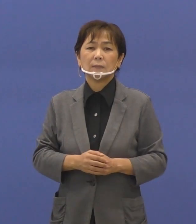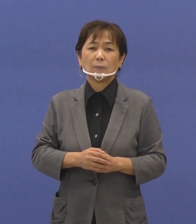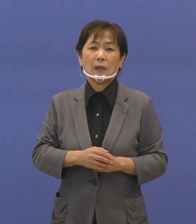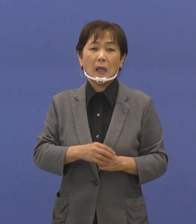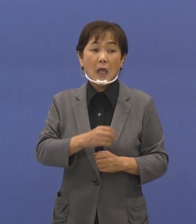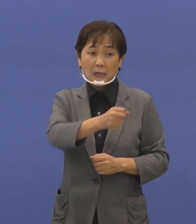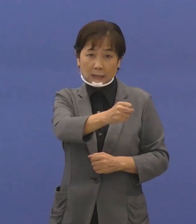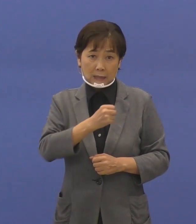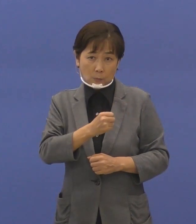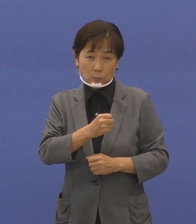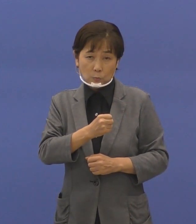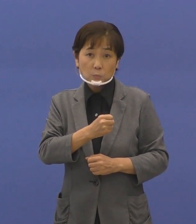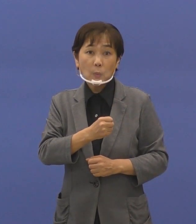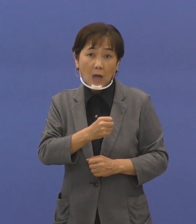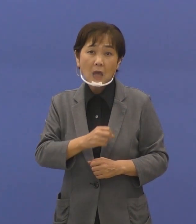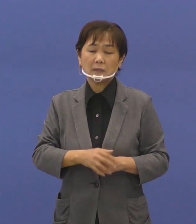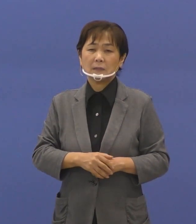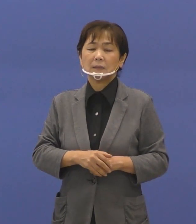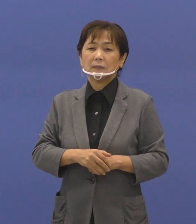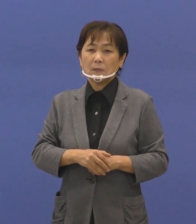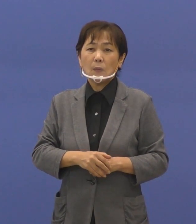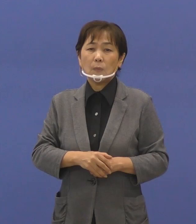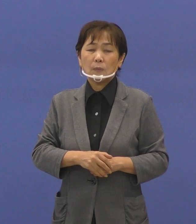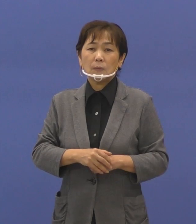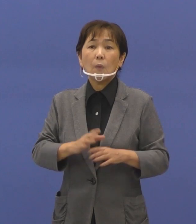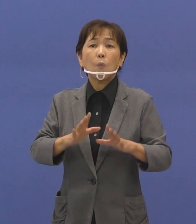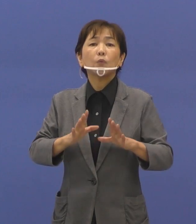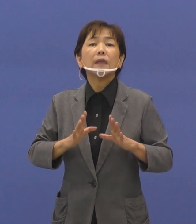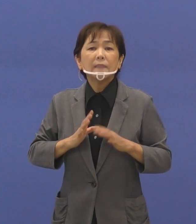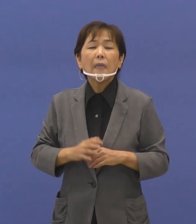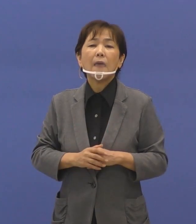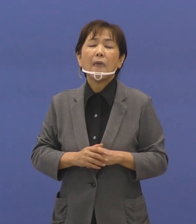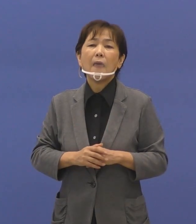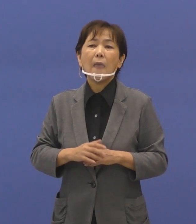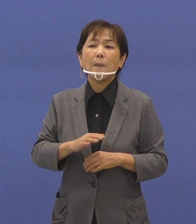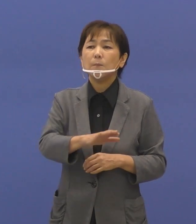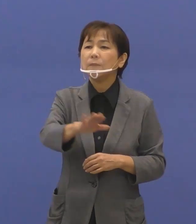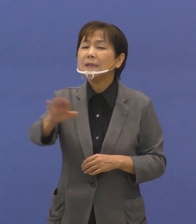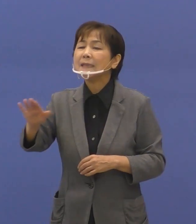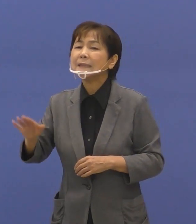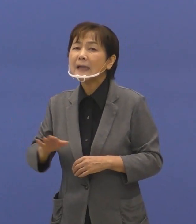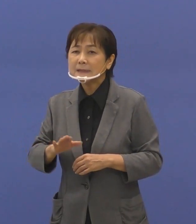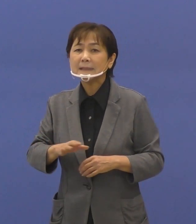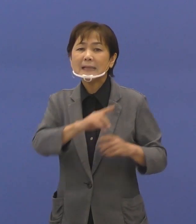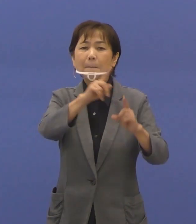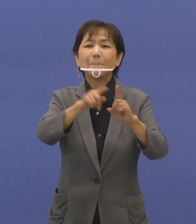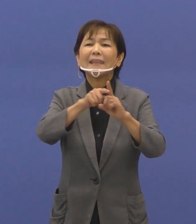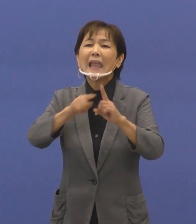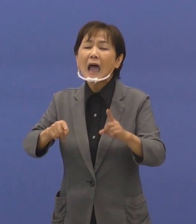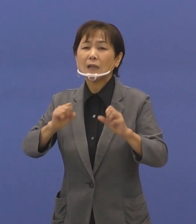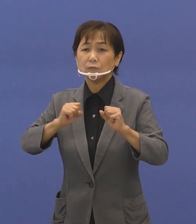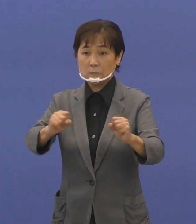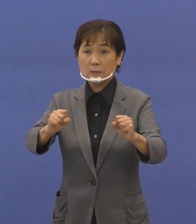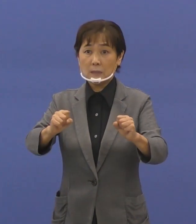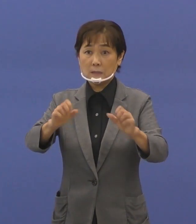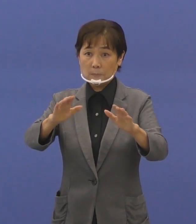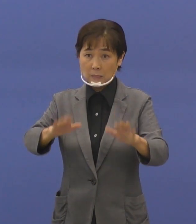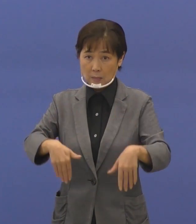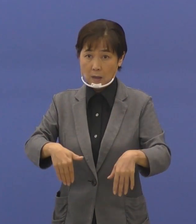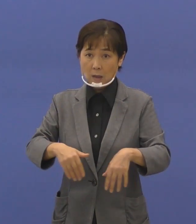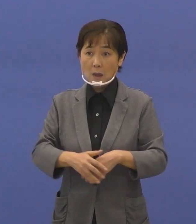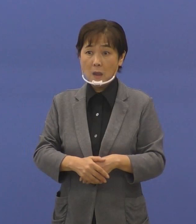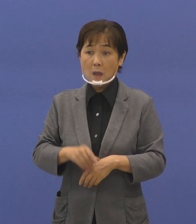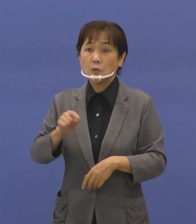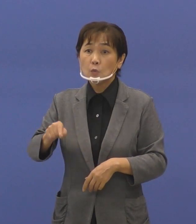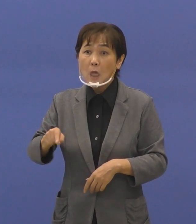ういういわゆる広告塔、宣伝材料に使われるようなことがこうあ